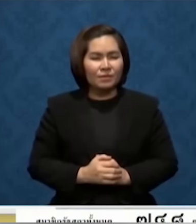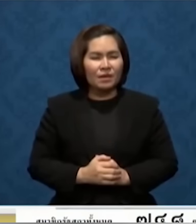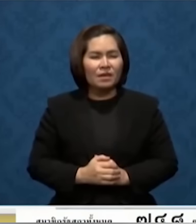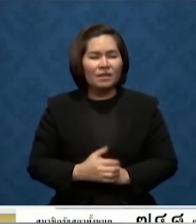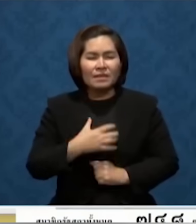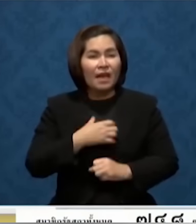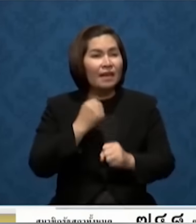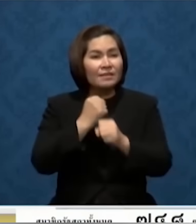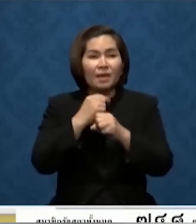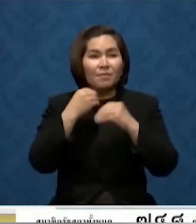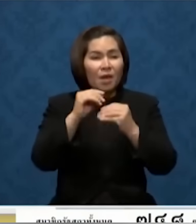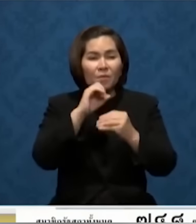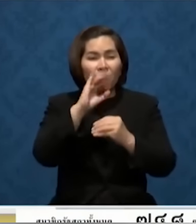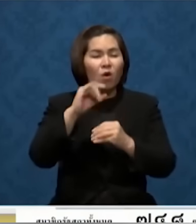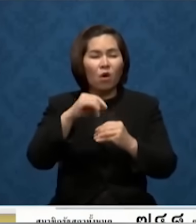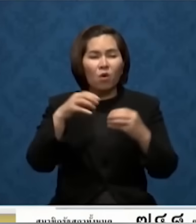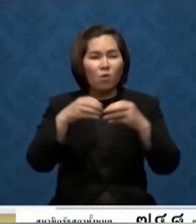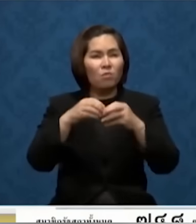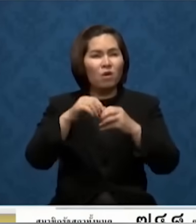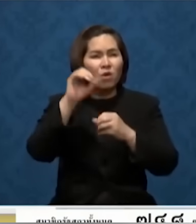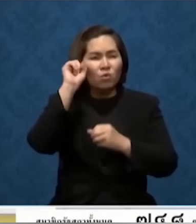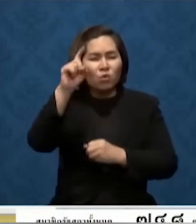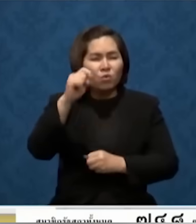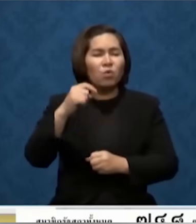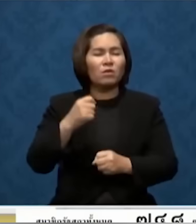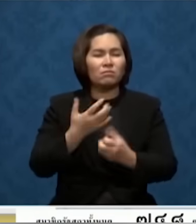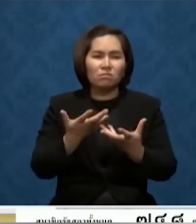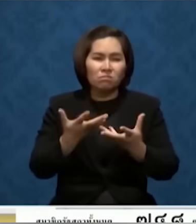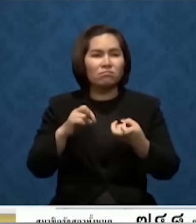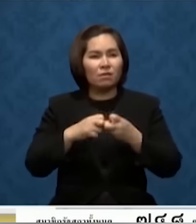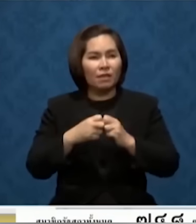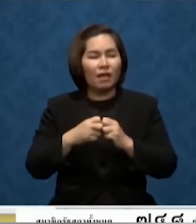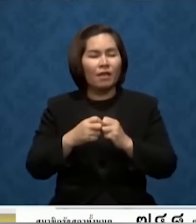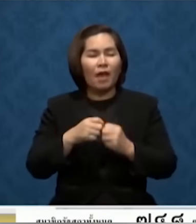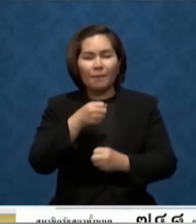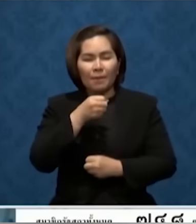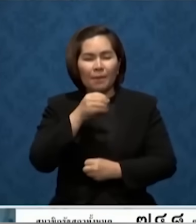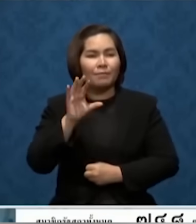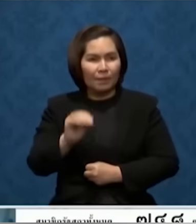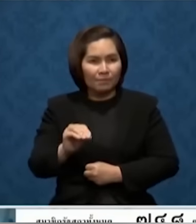ประเด็นเร่งด่วนว่าพวก ขอพอแล้วครับท่านนะครับ